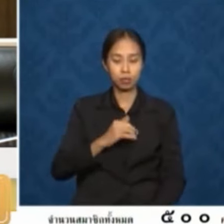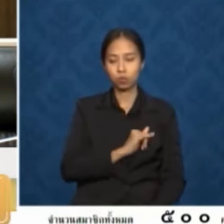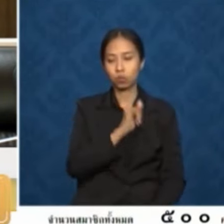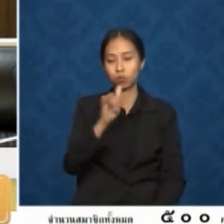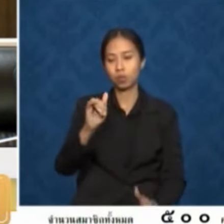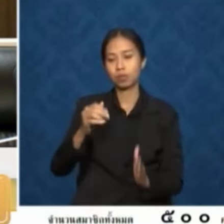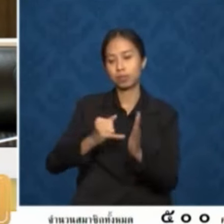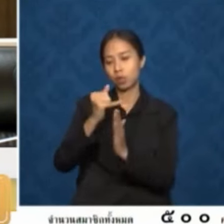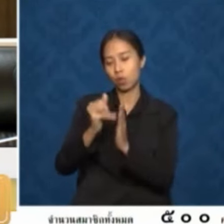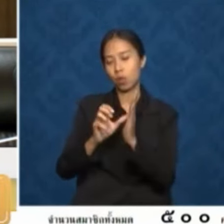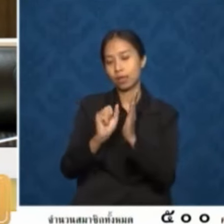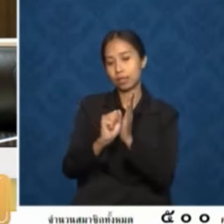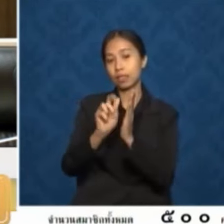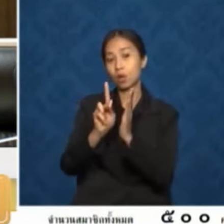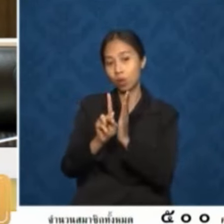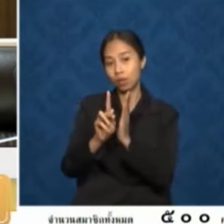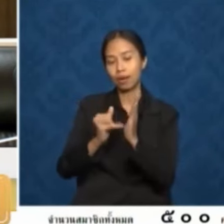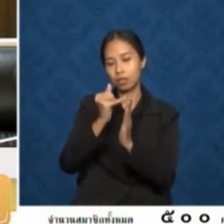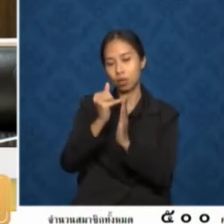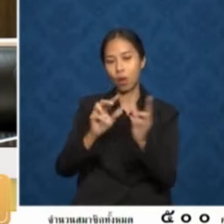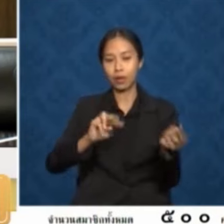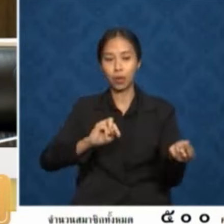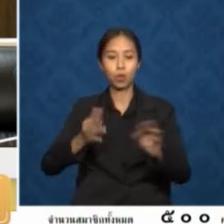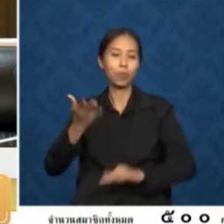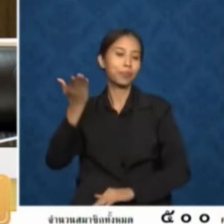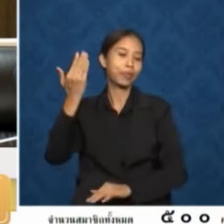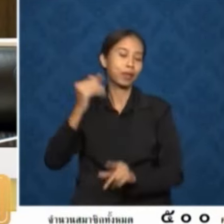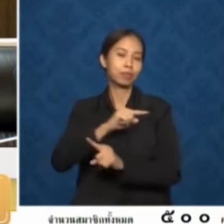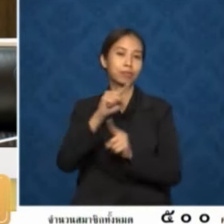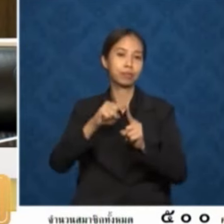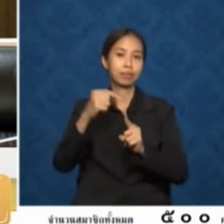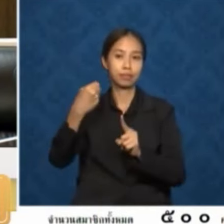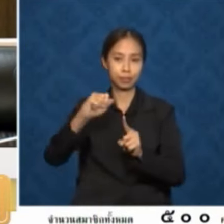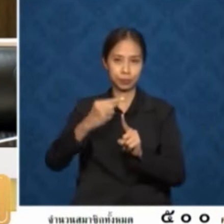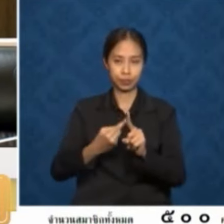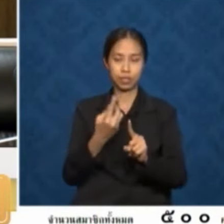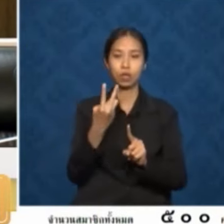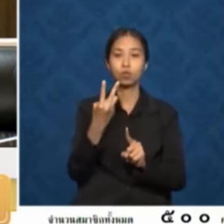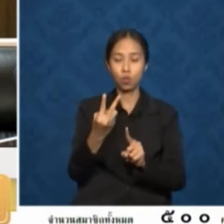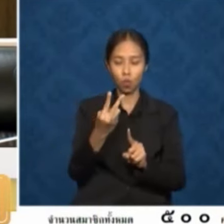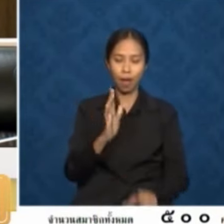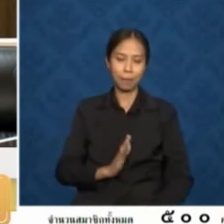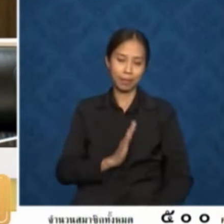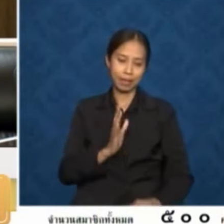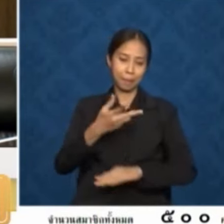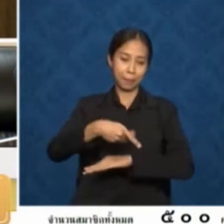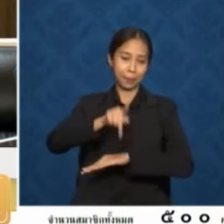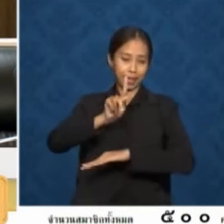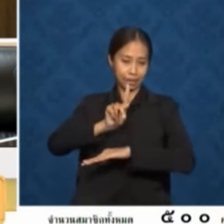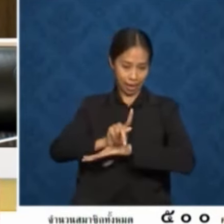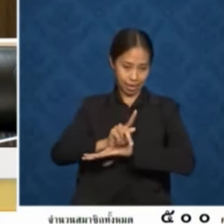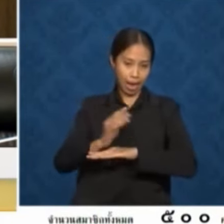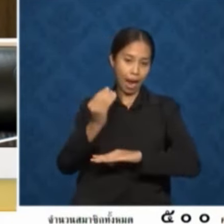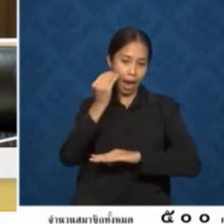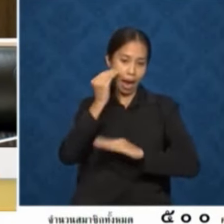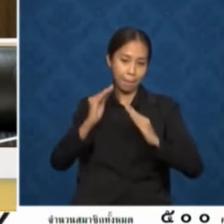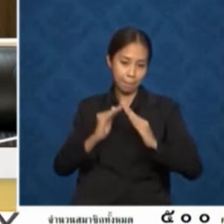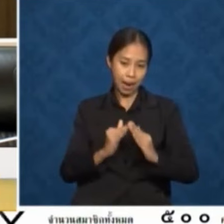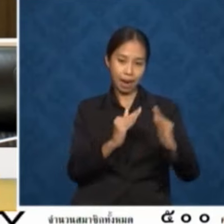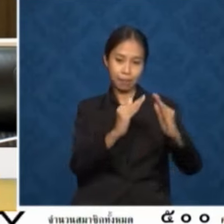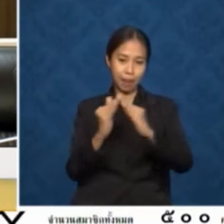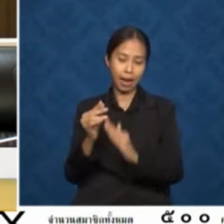ลนครและจังหวัดนครพนมเมื่อวันที่10กุมภาพันธ์ที่ผ่านมาให้เกียรติเป็นประธานมอบบ้านผู้ยากไร้สอง